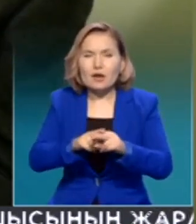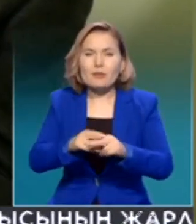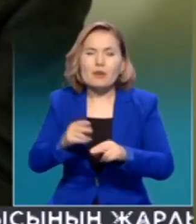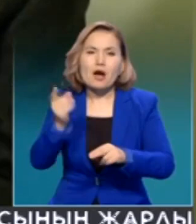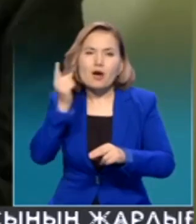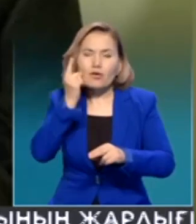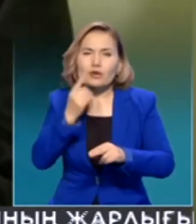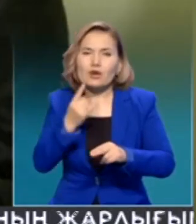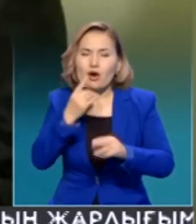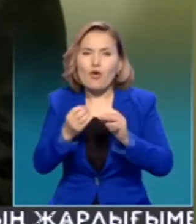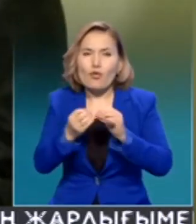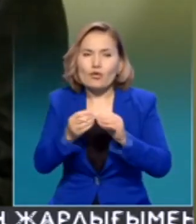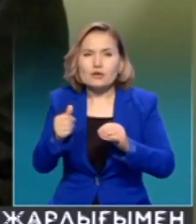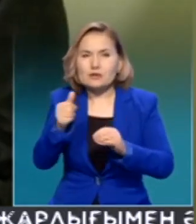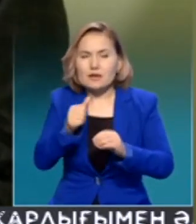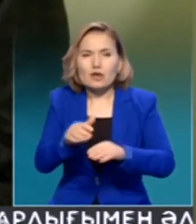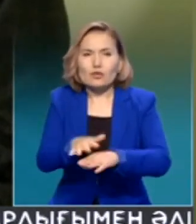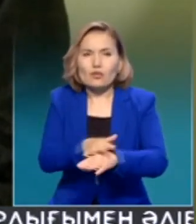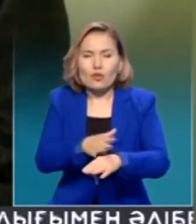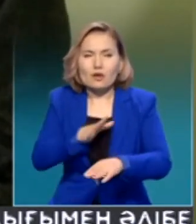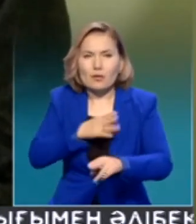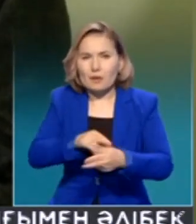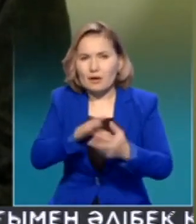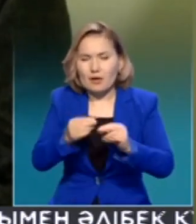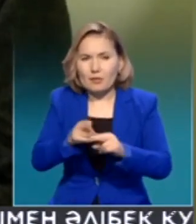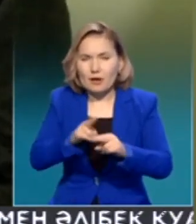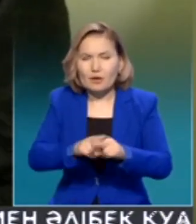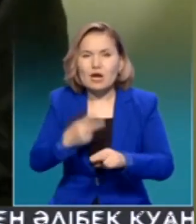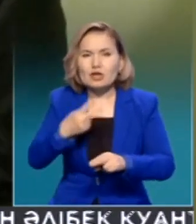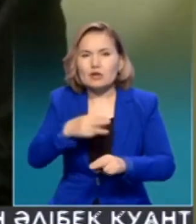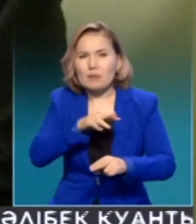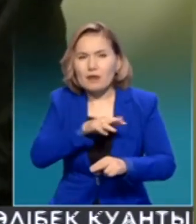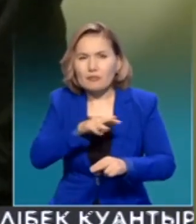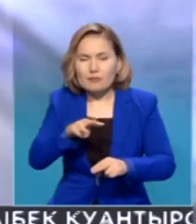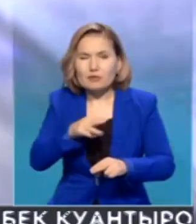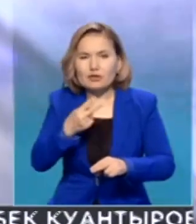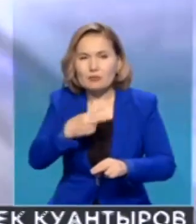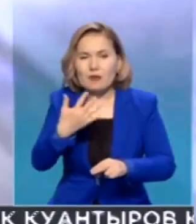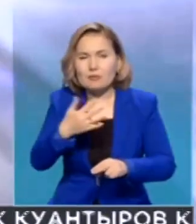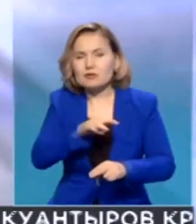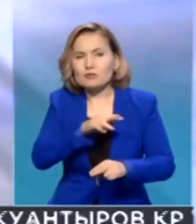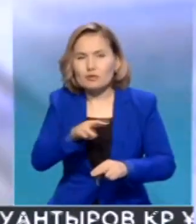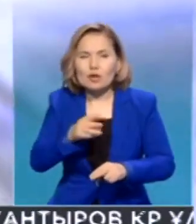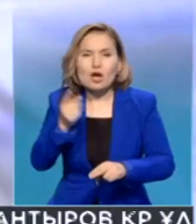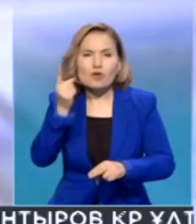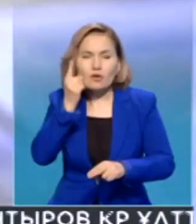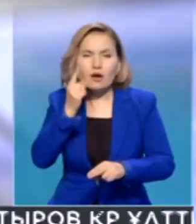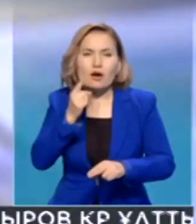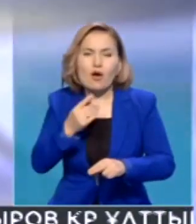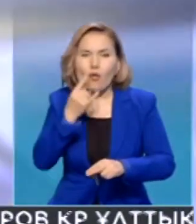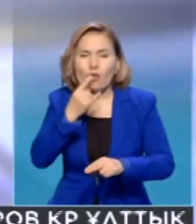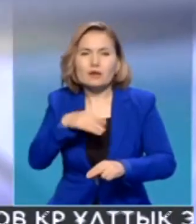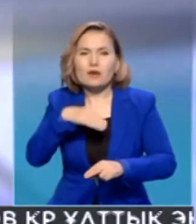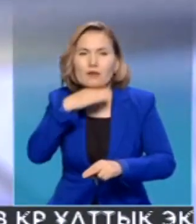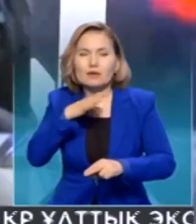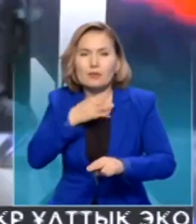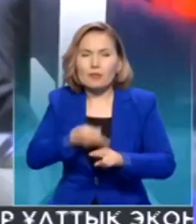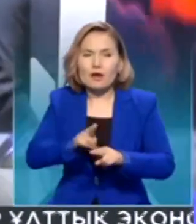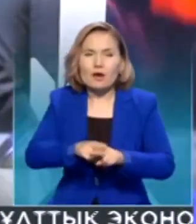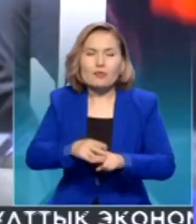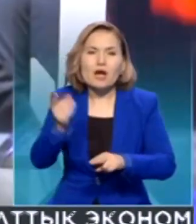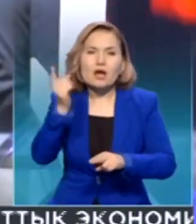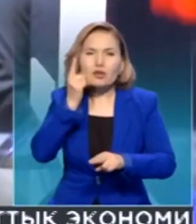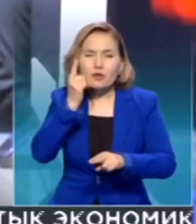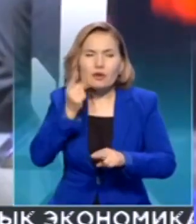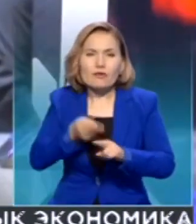сағат салмағы бір келден көп, ал қуаты 25 минут әңгімелесуге жететін. Купер телефондар қазіргідей суперкомпьютерге айналатынын сол